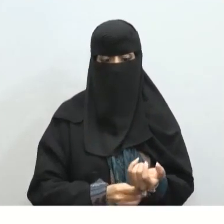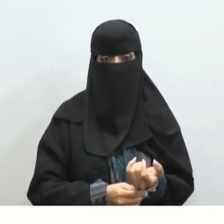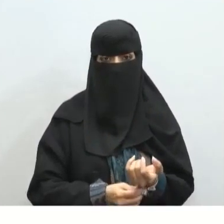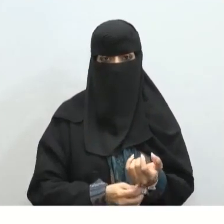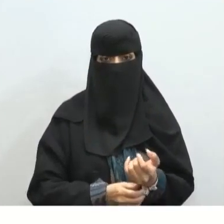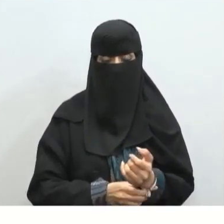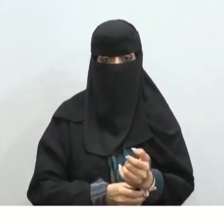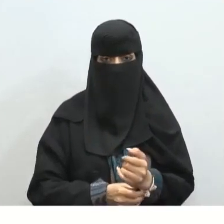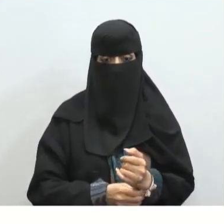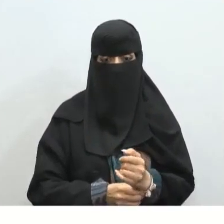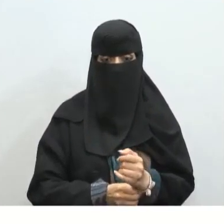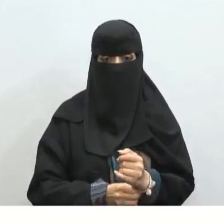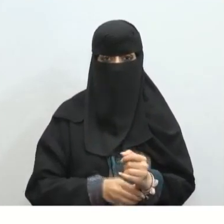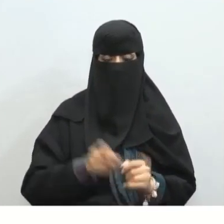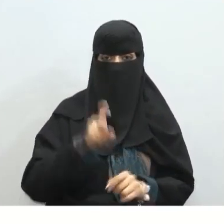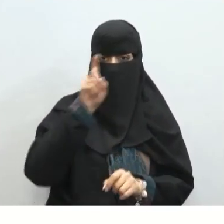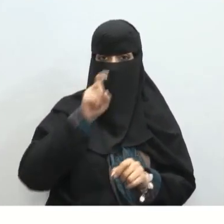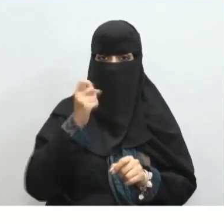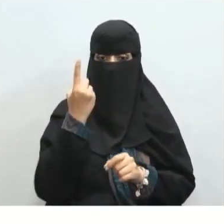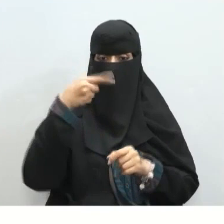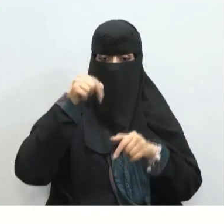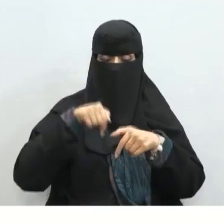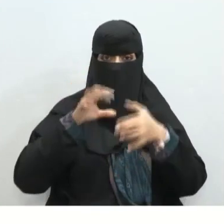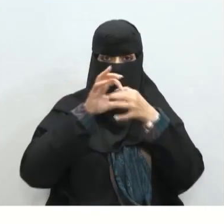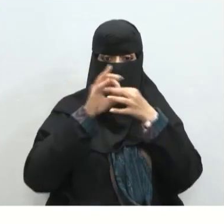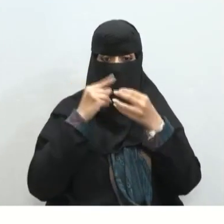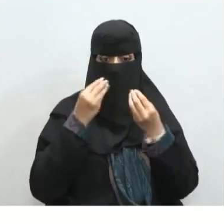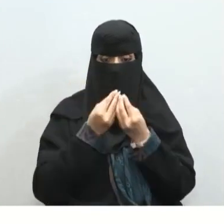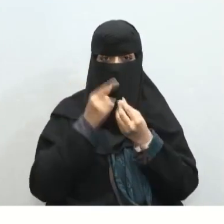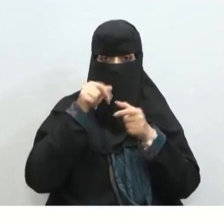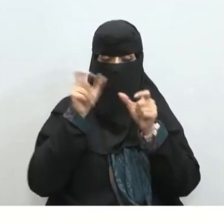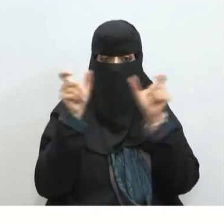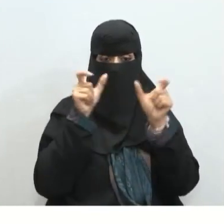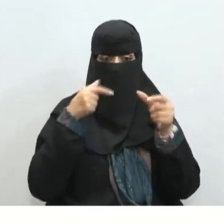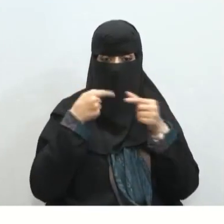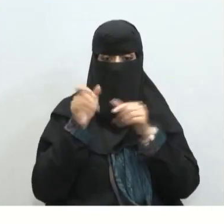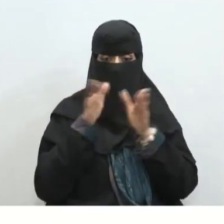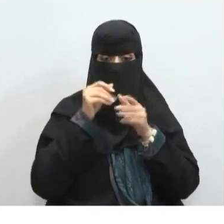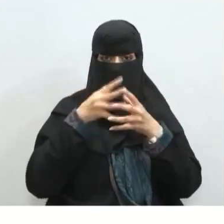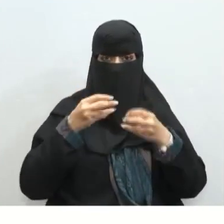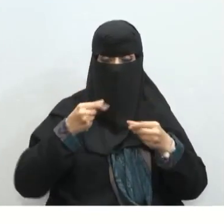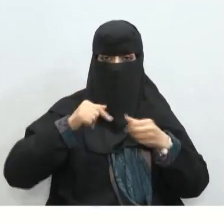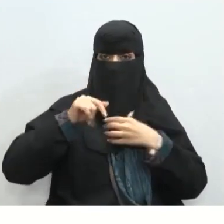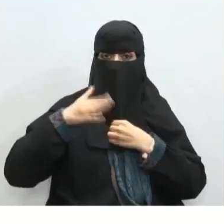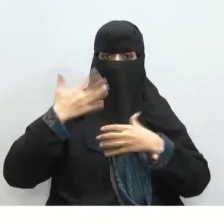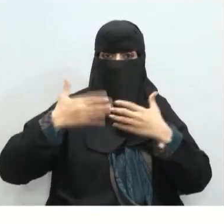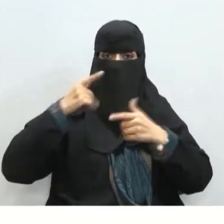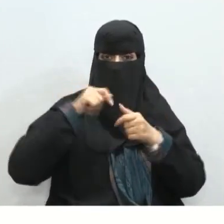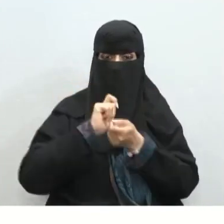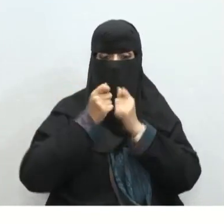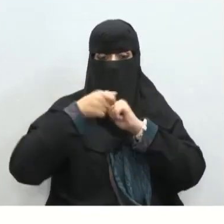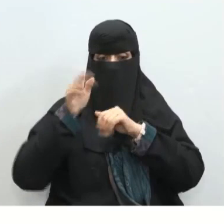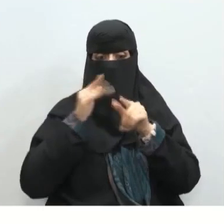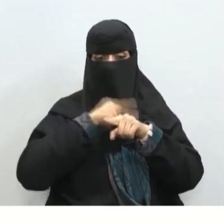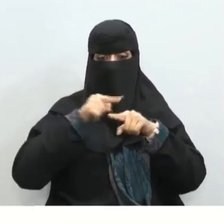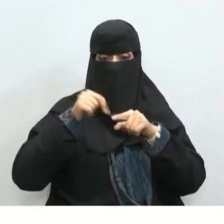الثانيه السؤال العاشر اربط واربطي بين روابط مجموعه مجموعات الفوسفات في جزيء الاي تي بي وتحليل الطاقه عندما يتحول جزيء اي